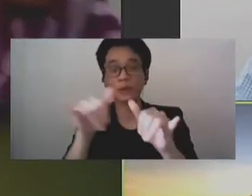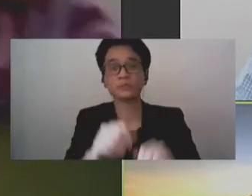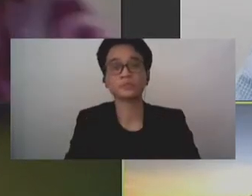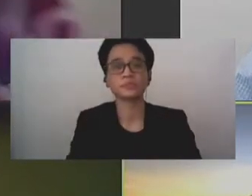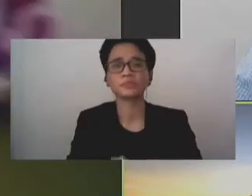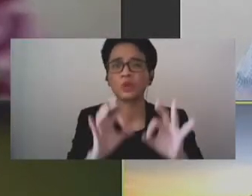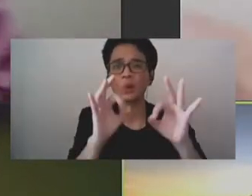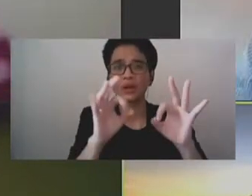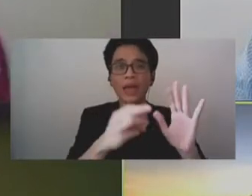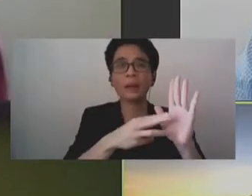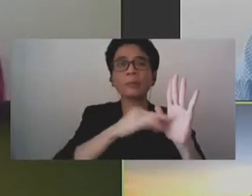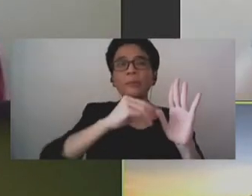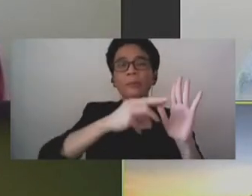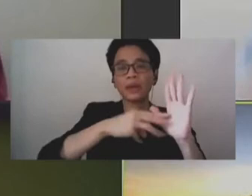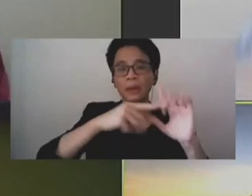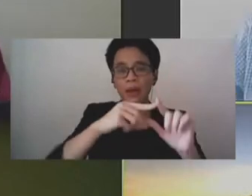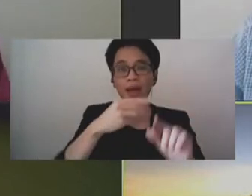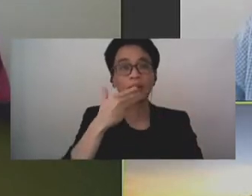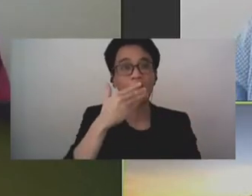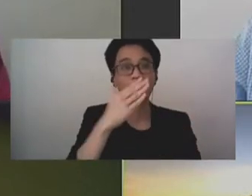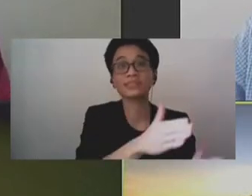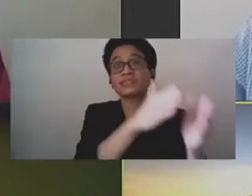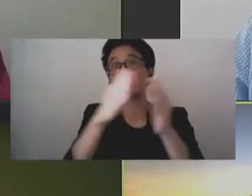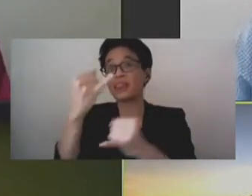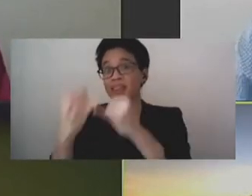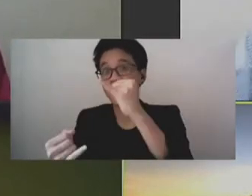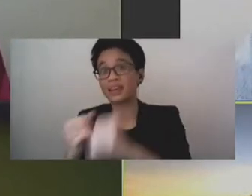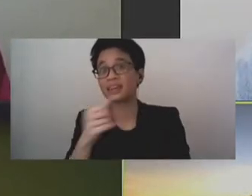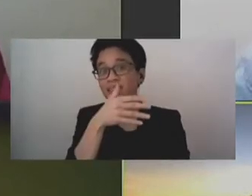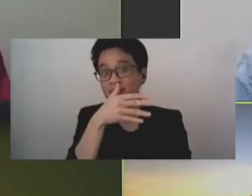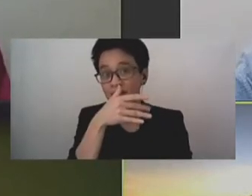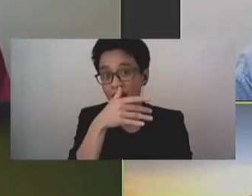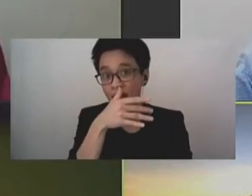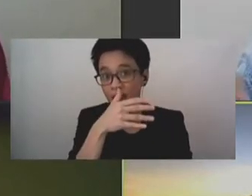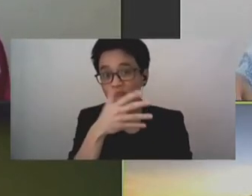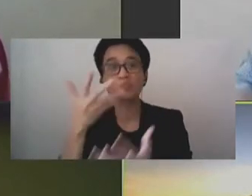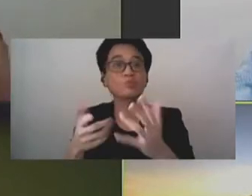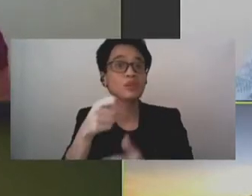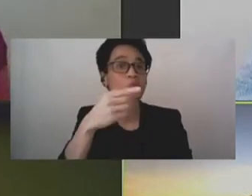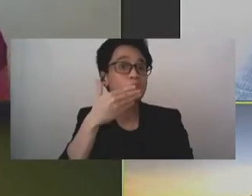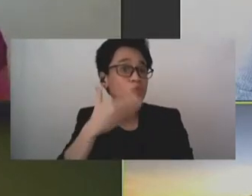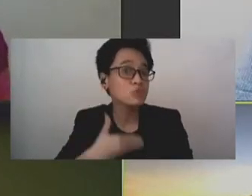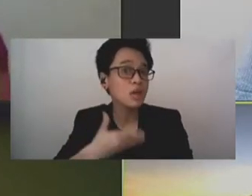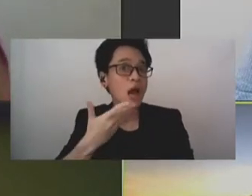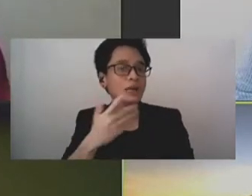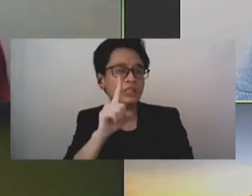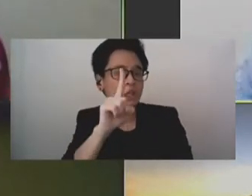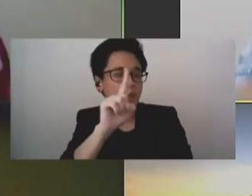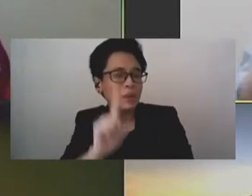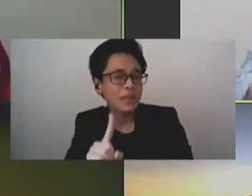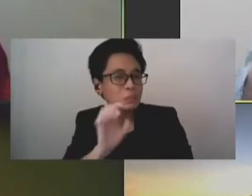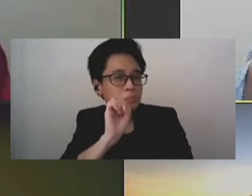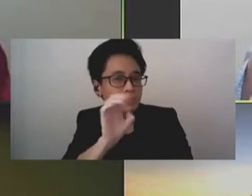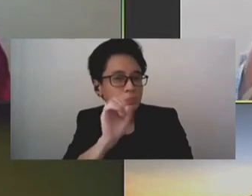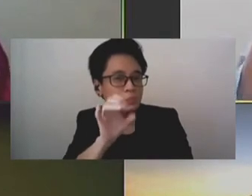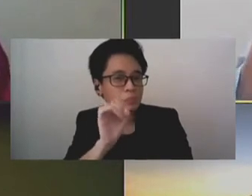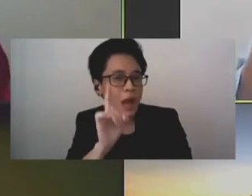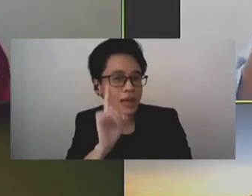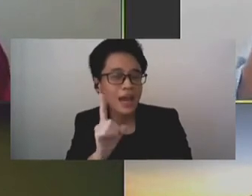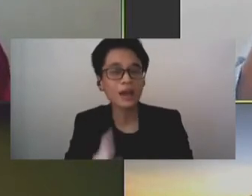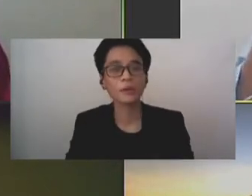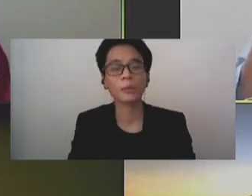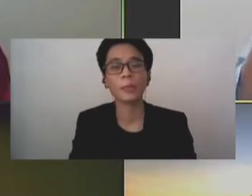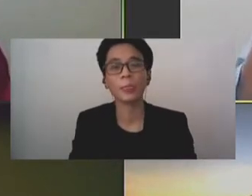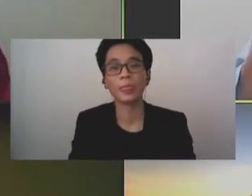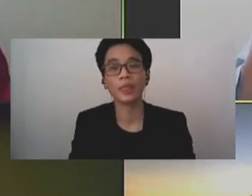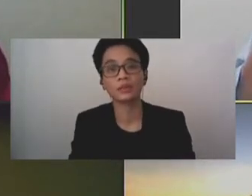nih. Mungkin ada nggak, Bu, 1 menit terkait dengan pesan yang mungkin Ibu sampaikan yang tadi belum sempat Ibu. Oke.